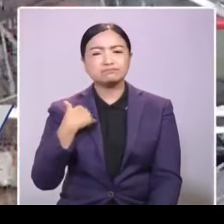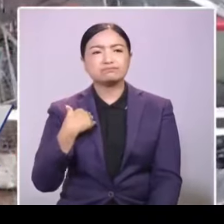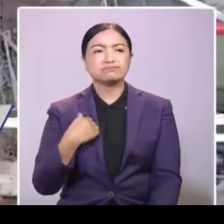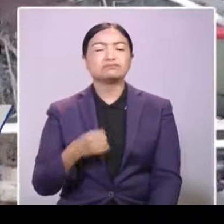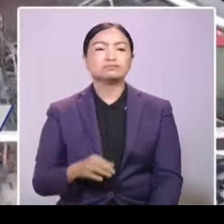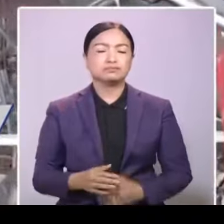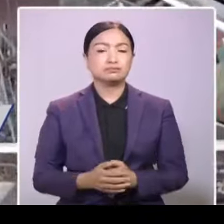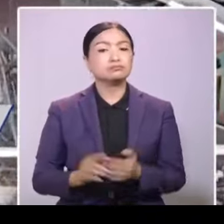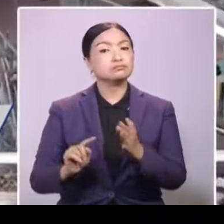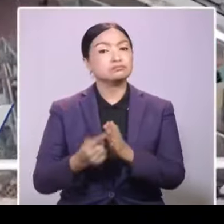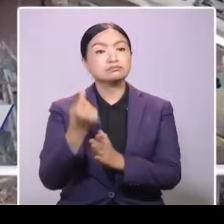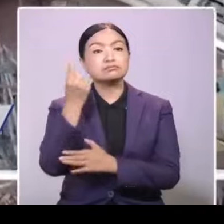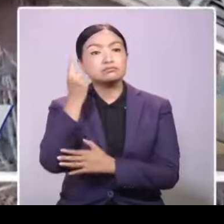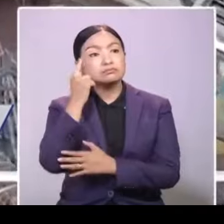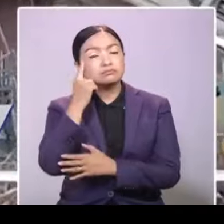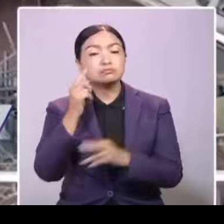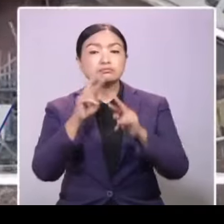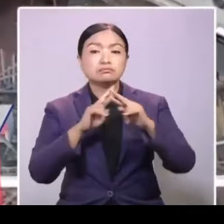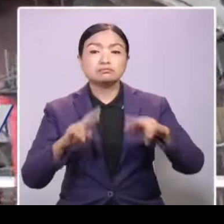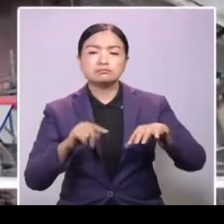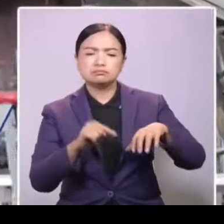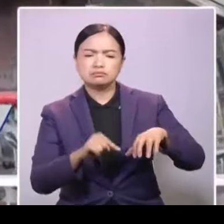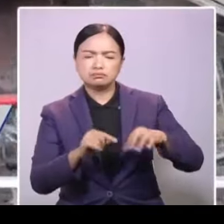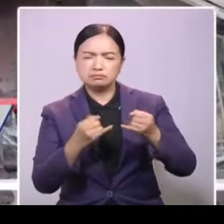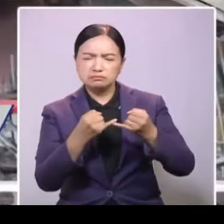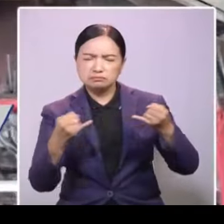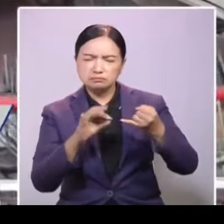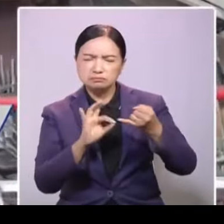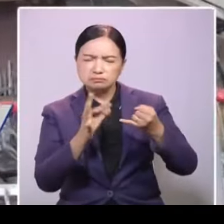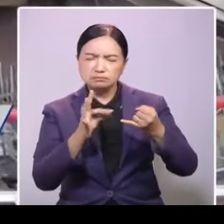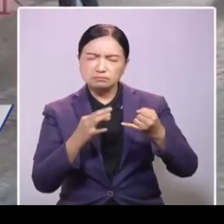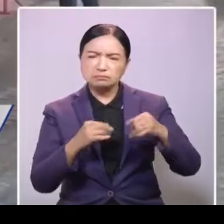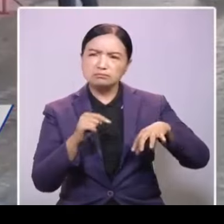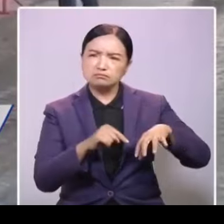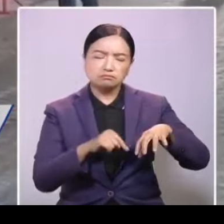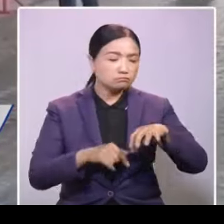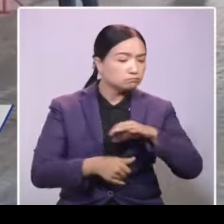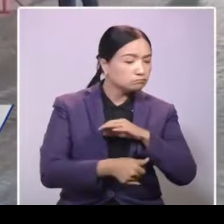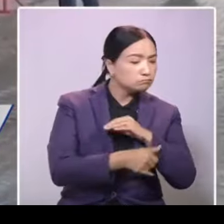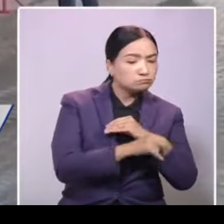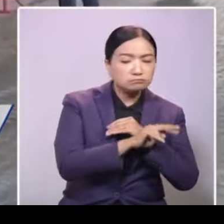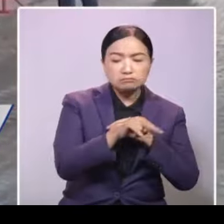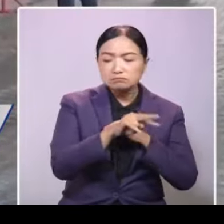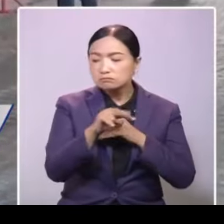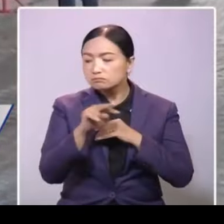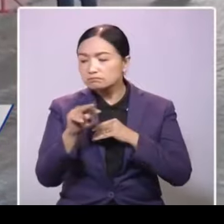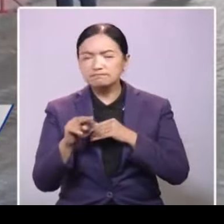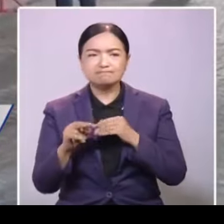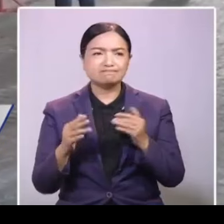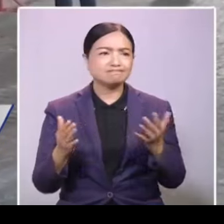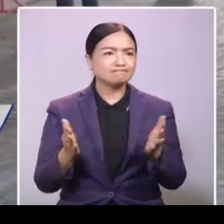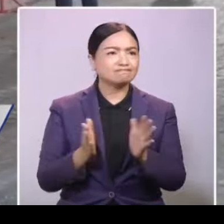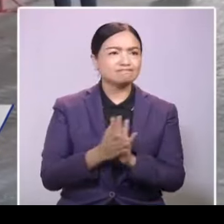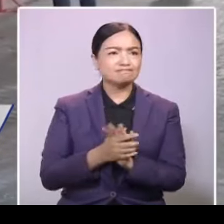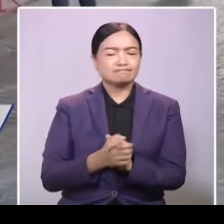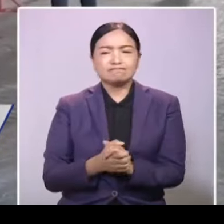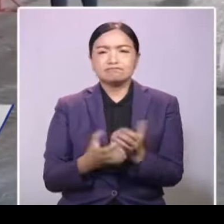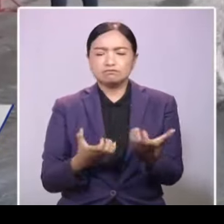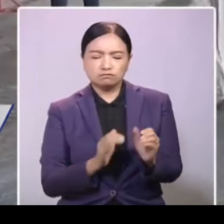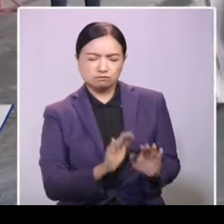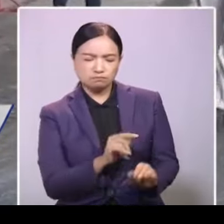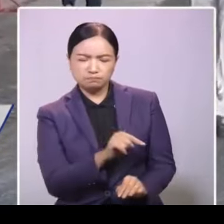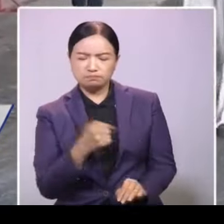านตอนแรกคิดว่าในร้านเนี่ยมันเกิดไฟช็อตหรือเปล่า ครับ เดินตามหากันทั่วเลยนะคะเอ๊ะไอ้โกดังเก็บของก็